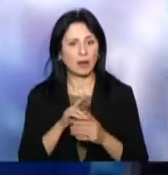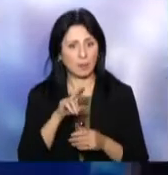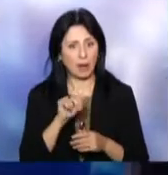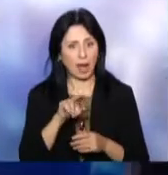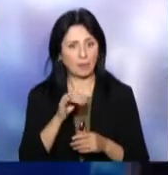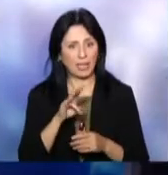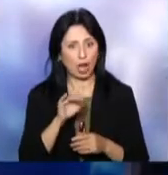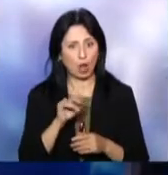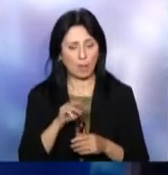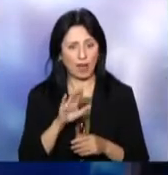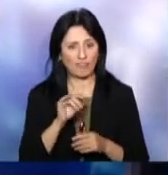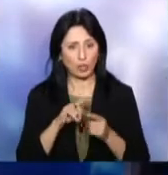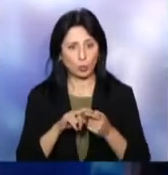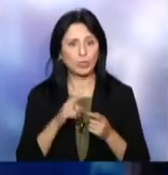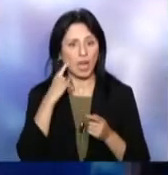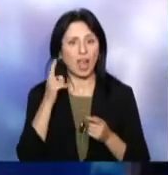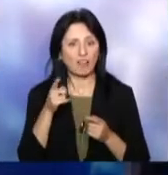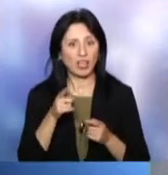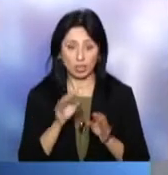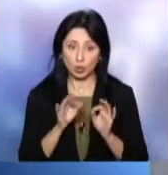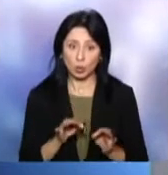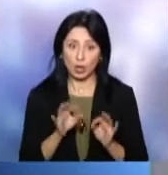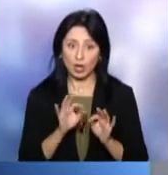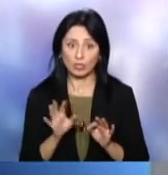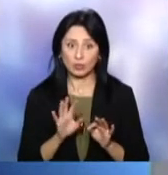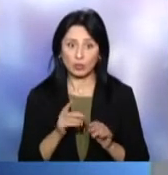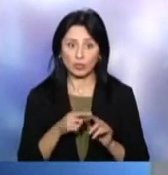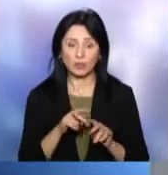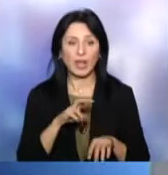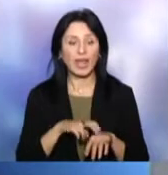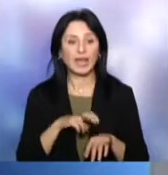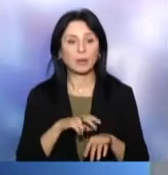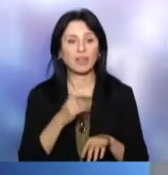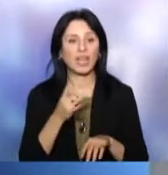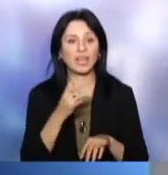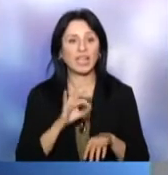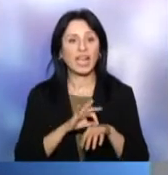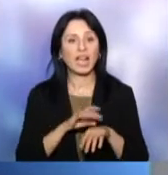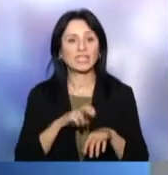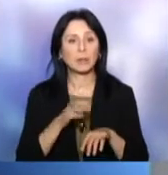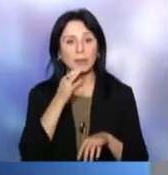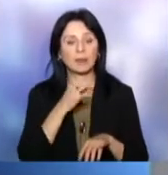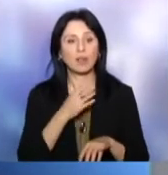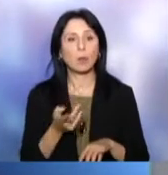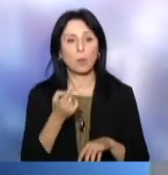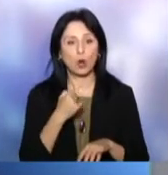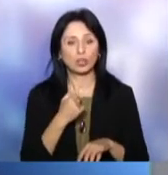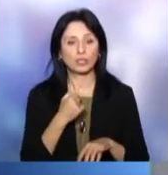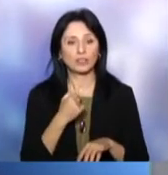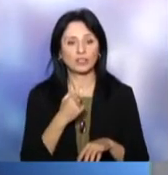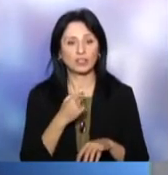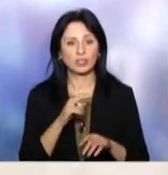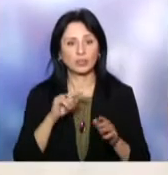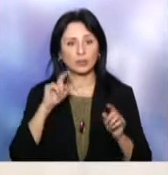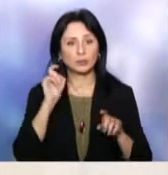პაპილომა ვირუსია, ესე გამიგია და რამდენად სწორია და ექიმა, ერთხელ კანის ექიმა მითხრა, მოდი